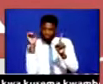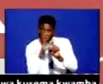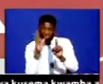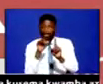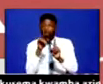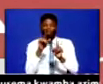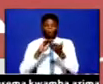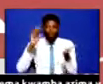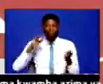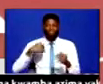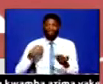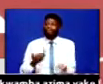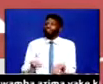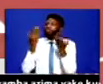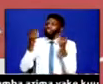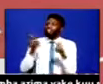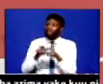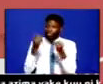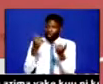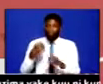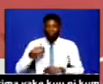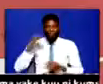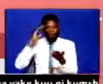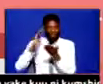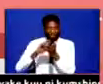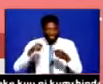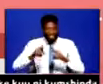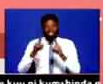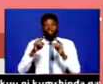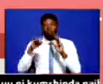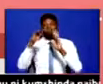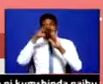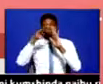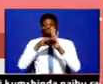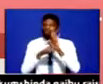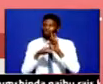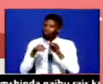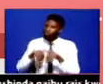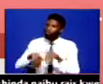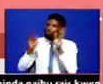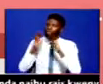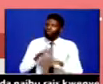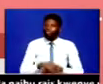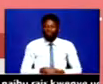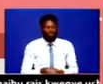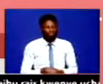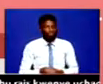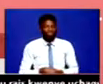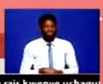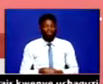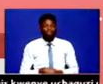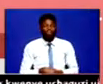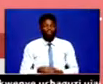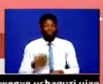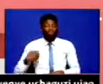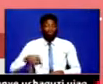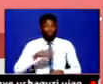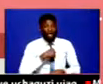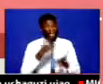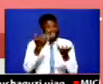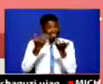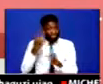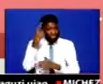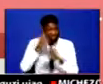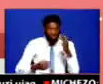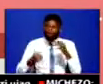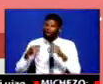poa. Alafu pia saa hizi I believe wanaenda na hizo ma rankings Olympic finals. So what tuna need ni kuwa na mashindano